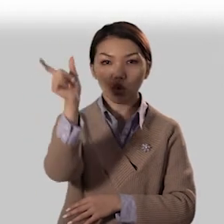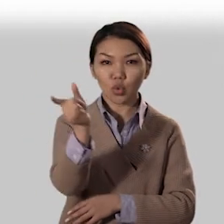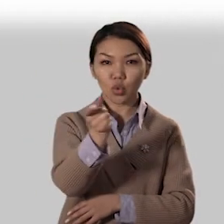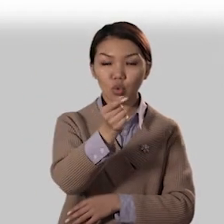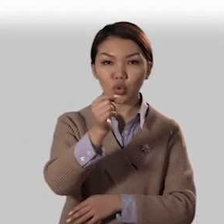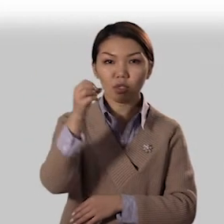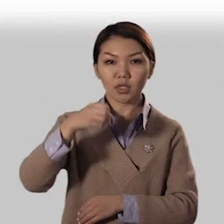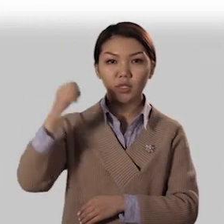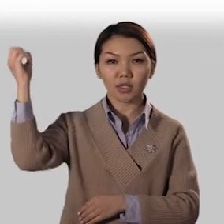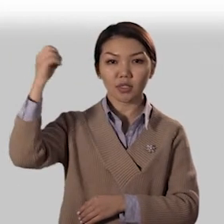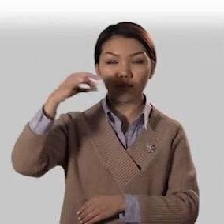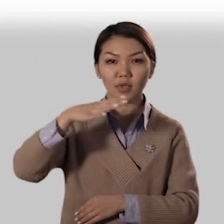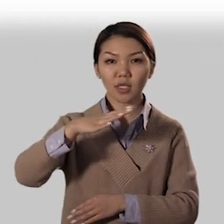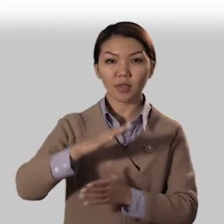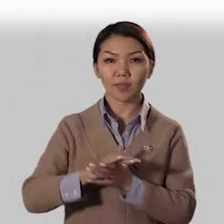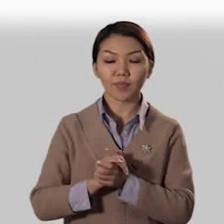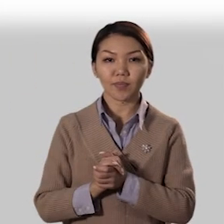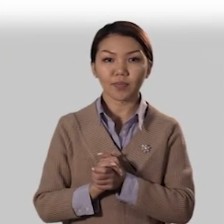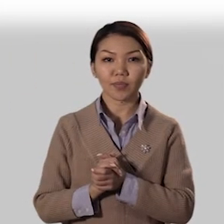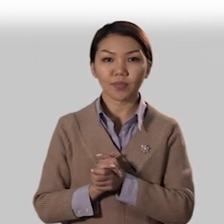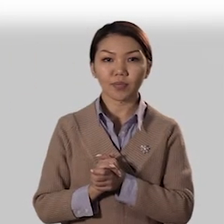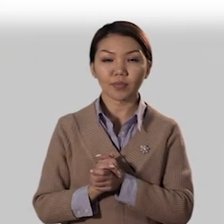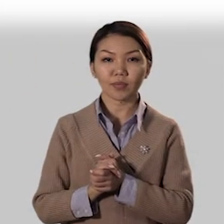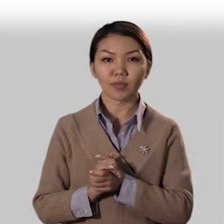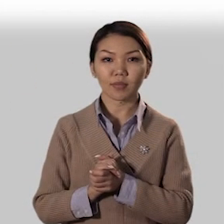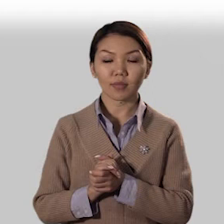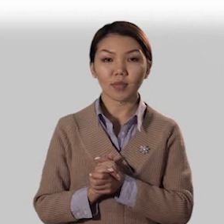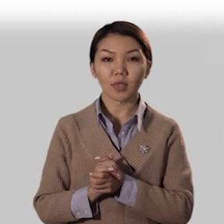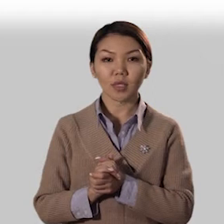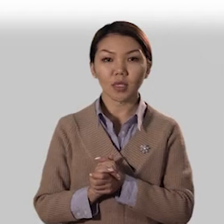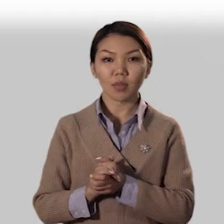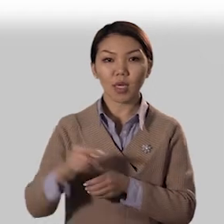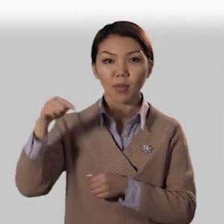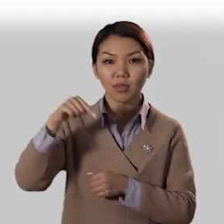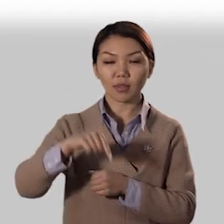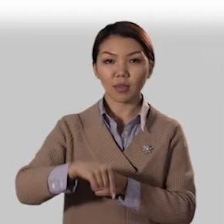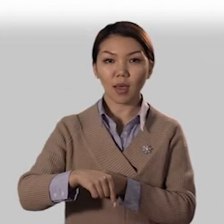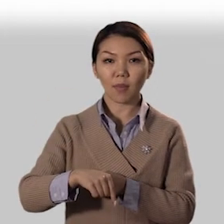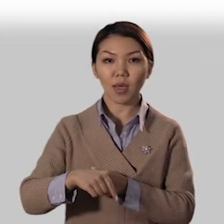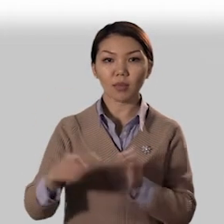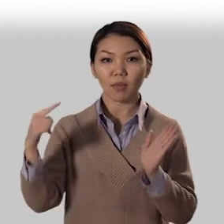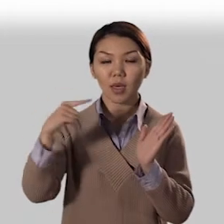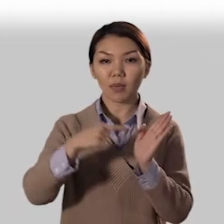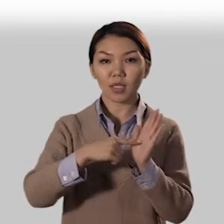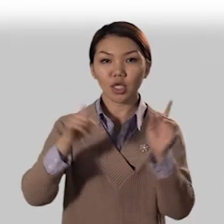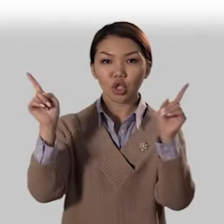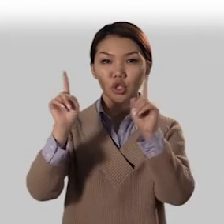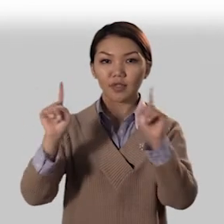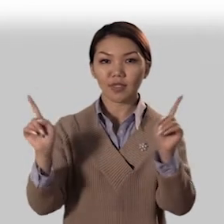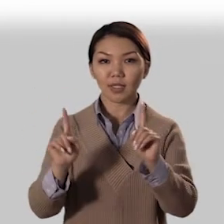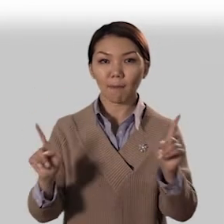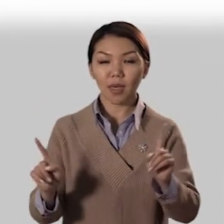колеблет ветер тени и прямо на пол льется звездопад